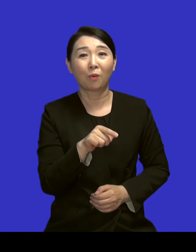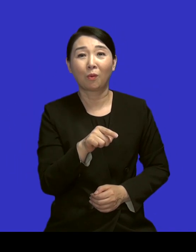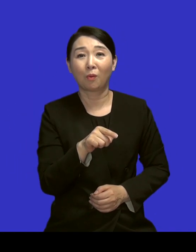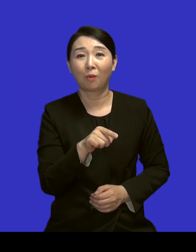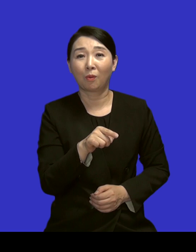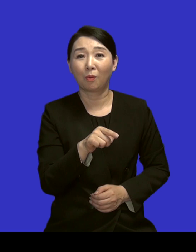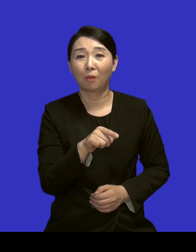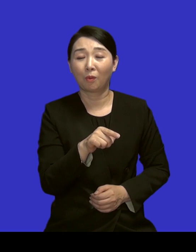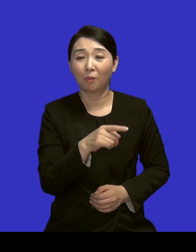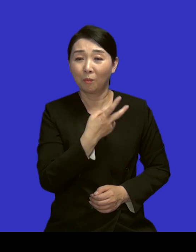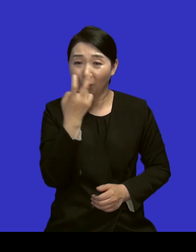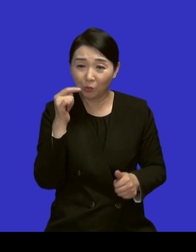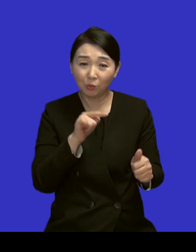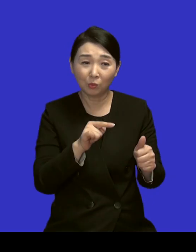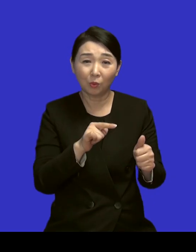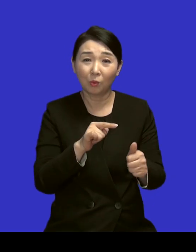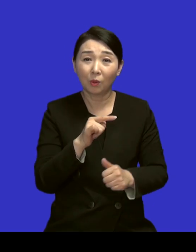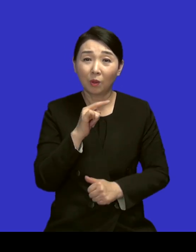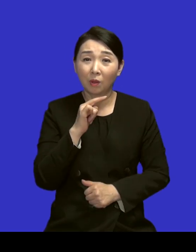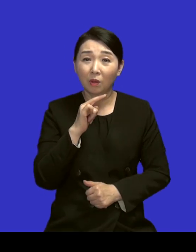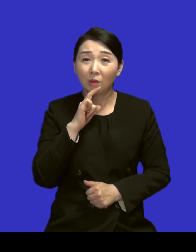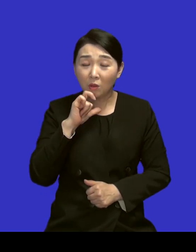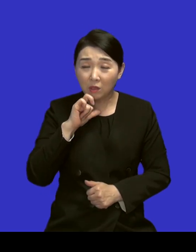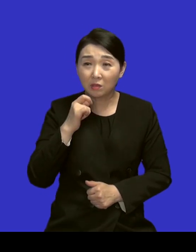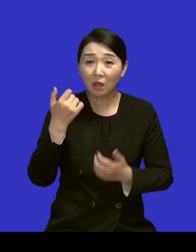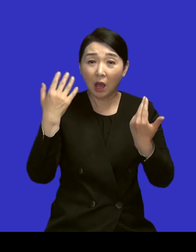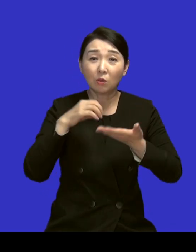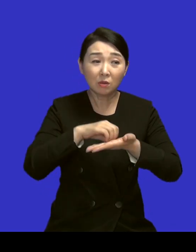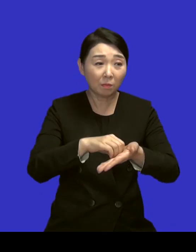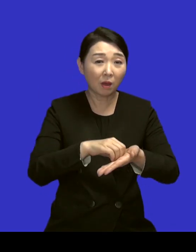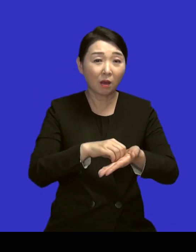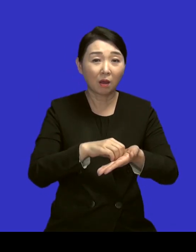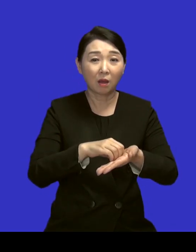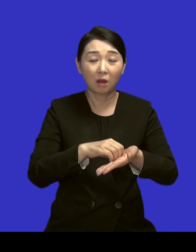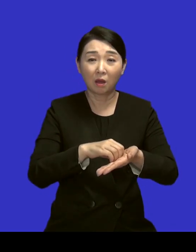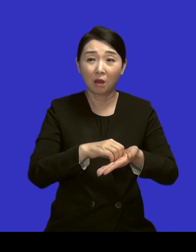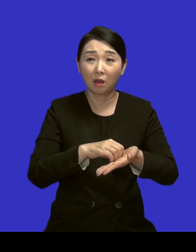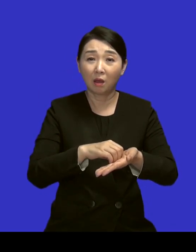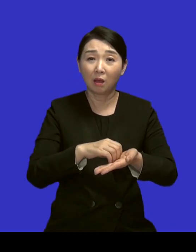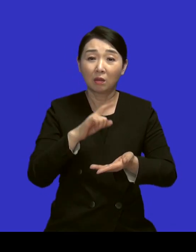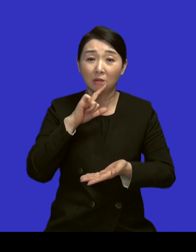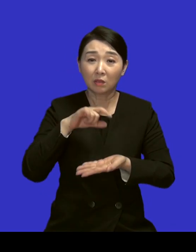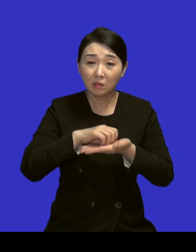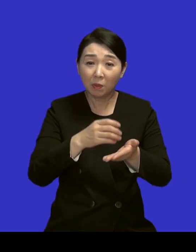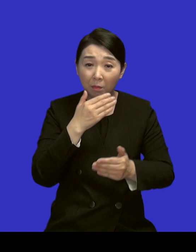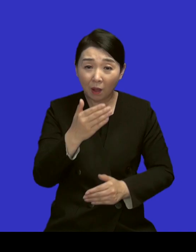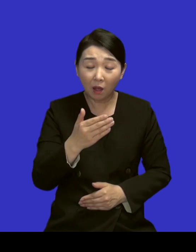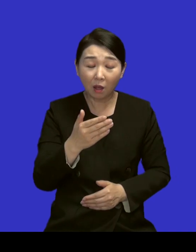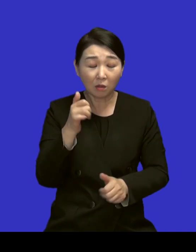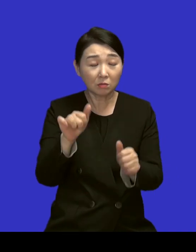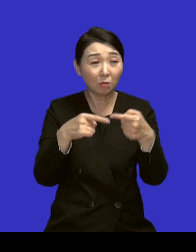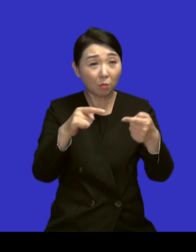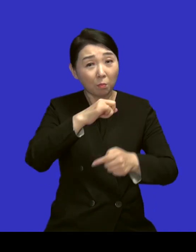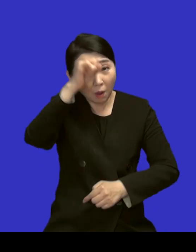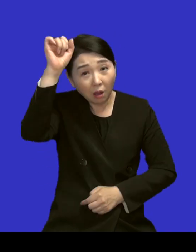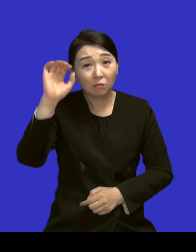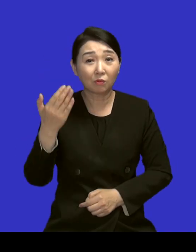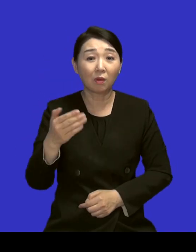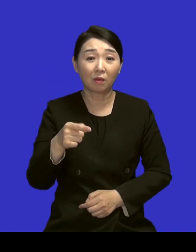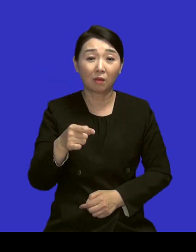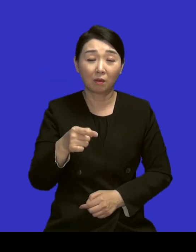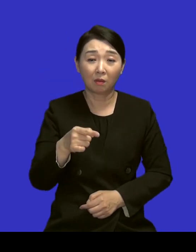천재네. 아니 천재네, 몇 살에 근데. 입학하셨? 15살에. 15살에 중이. 입학이 돼요? 되죠. 시험 보고 또 가면 되는 거죠. 다 하면